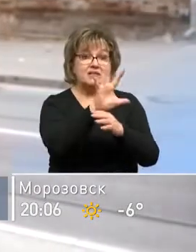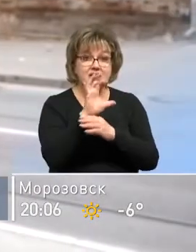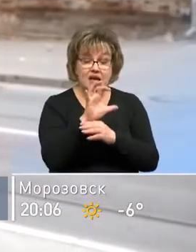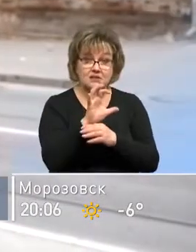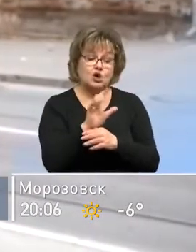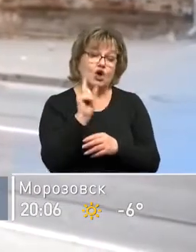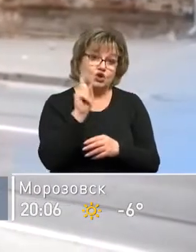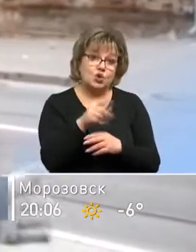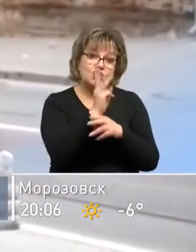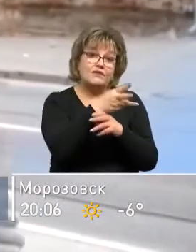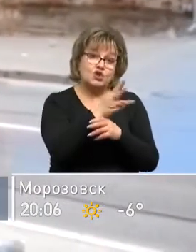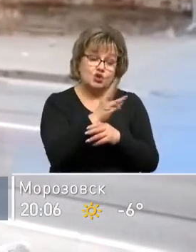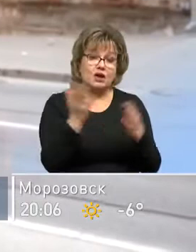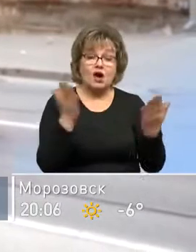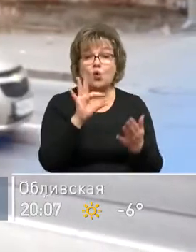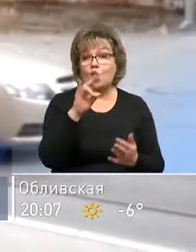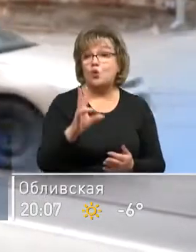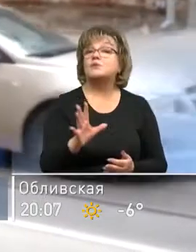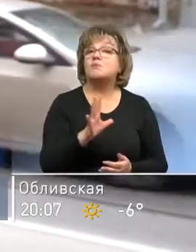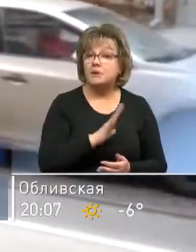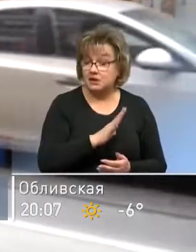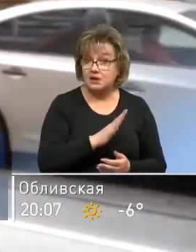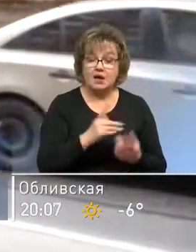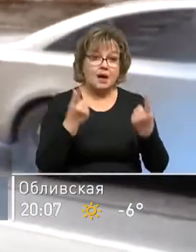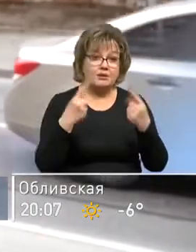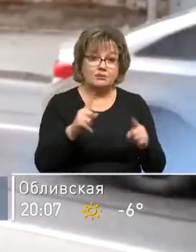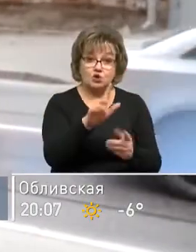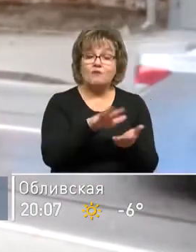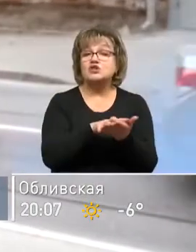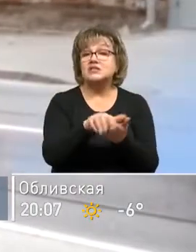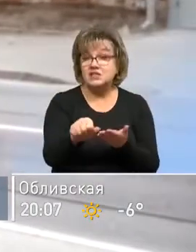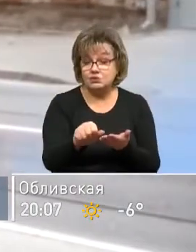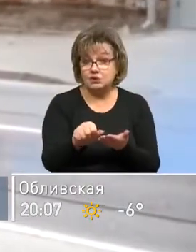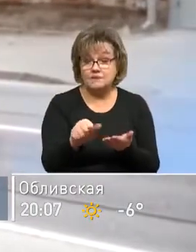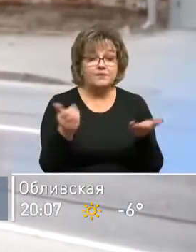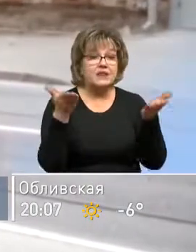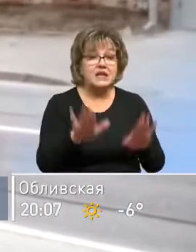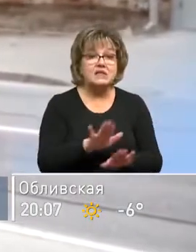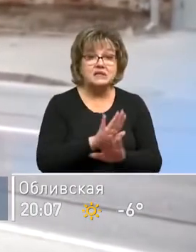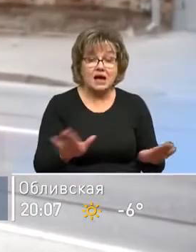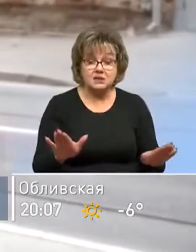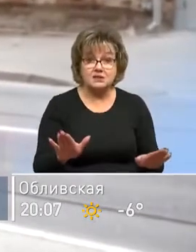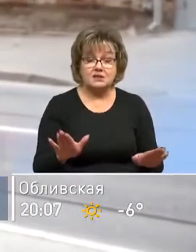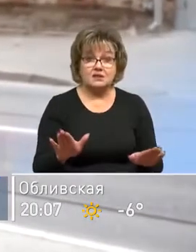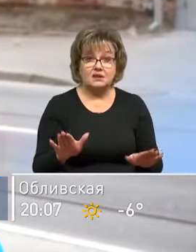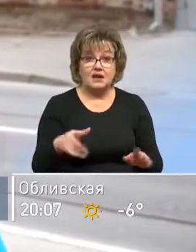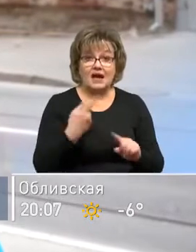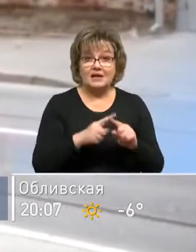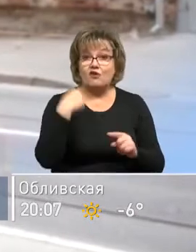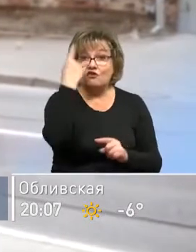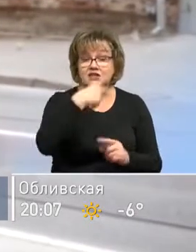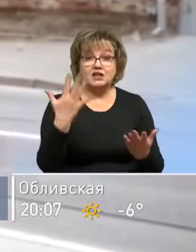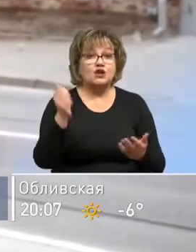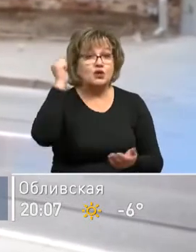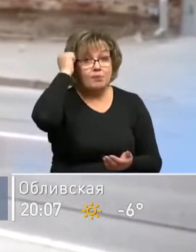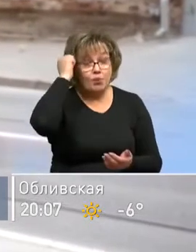тоже видеоролик о том какой он был потому что его снесут и не останется вот это вот фасада который